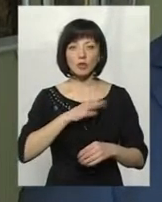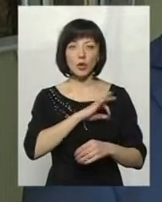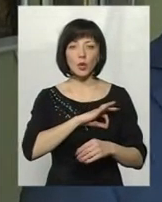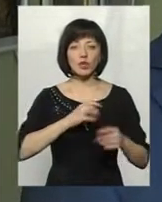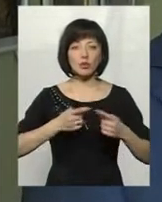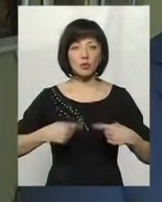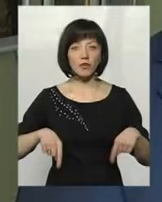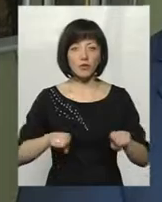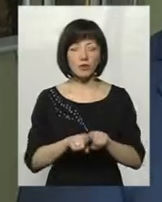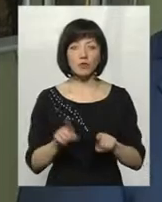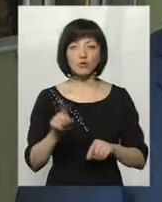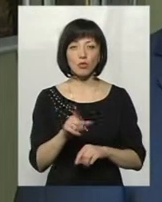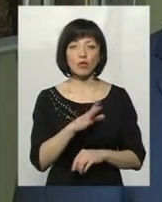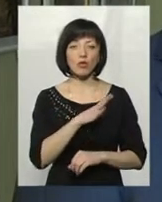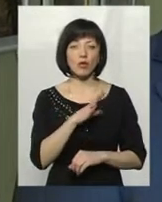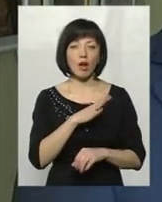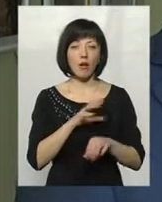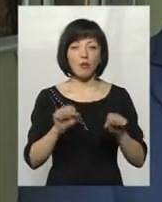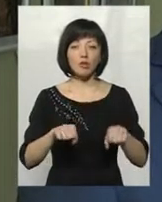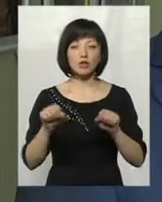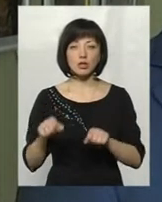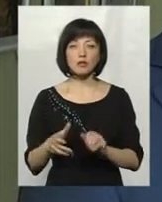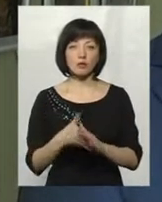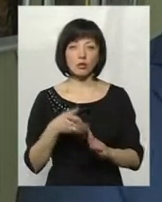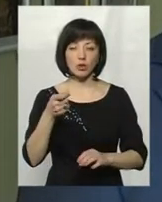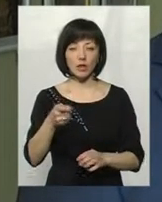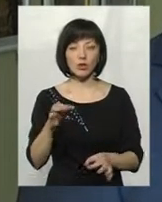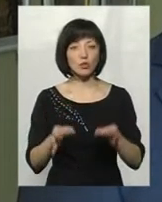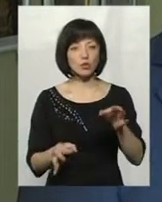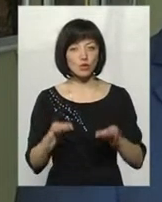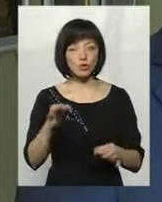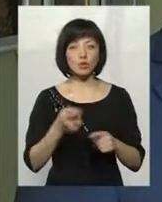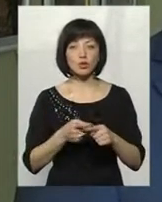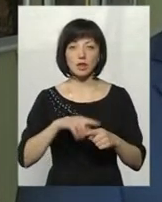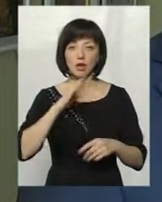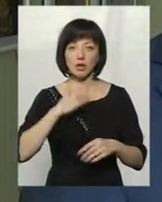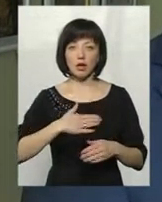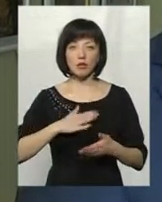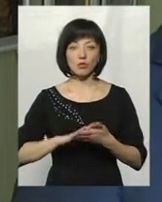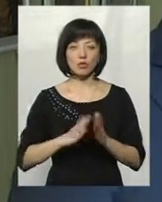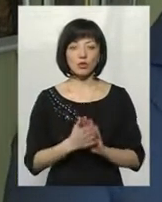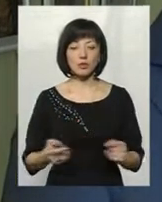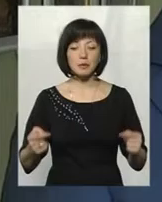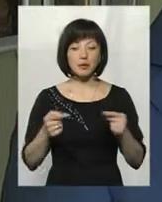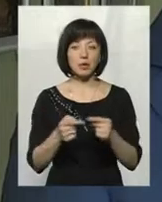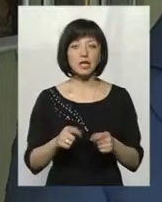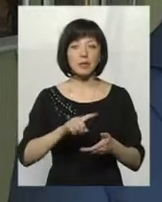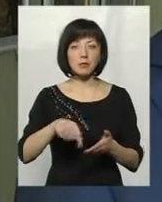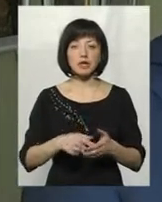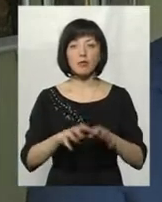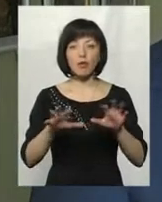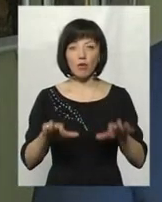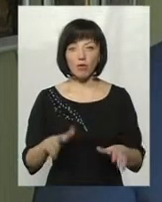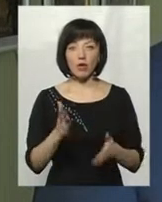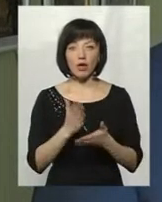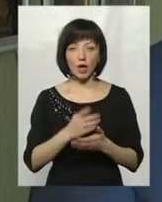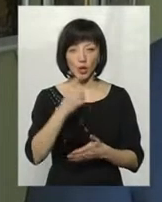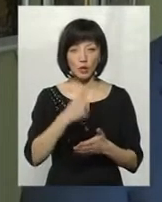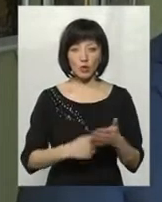для того, щоб була можливість подати в суд. Ця наша позиція узгоджена з міським головою, є доручення